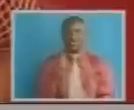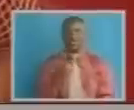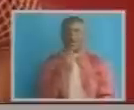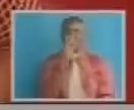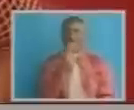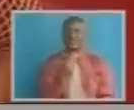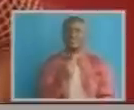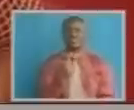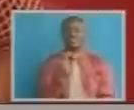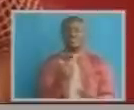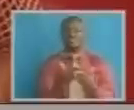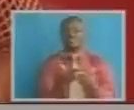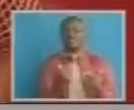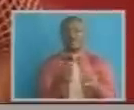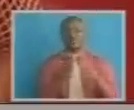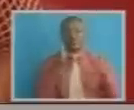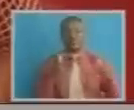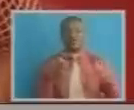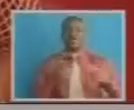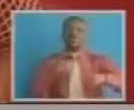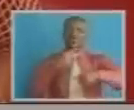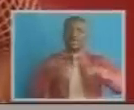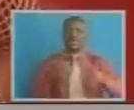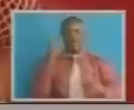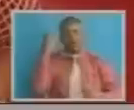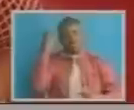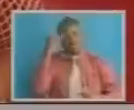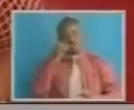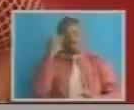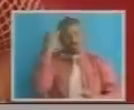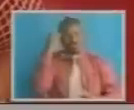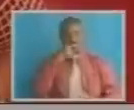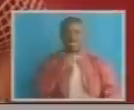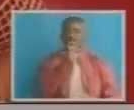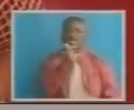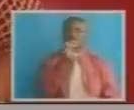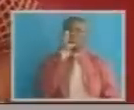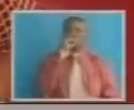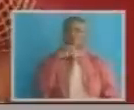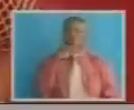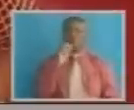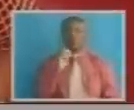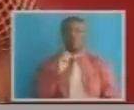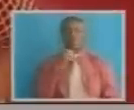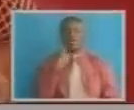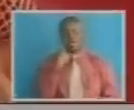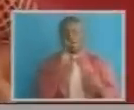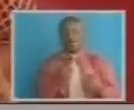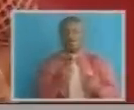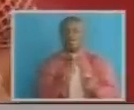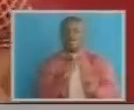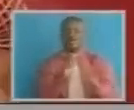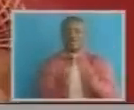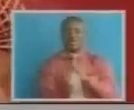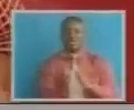mojawapo na baada ya kufanya hivyo tutakuwa tunaendelea kushauriana na tume na kuona ni kwa kiasi Gani marekebisho Hayo yataendelea kufanyika